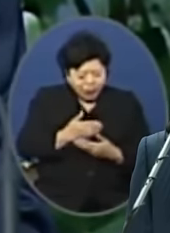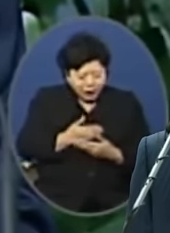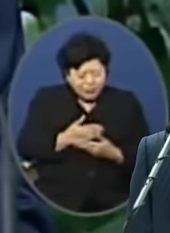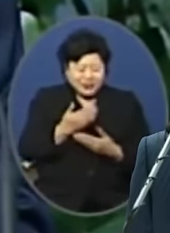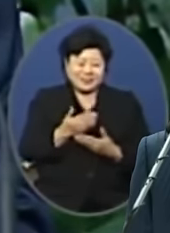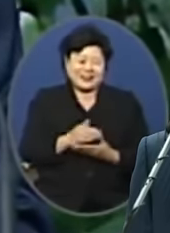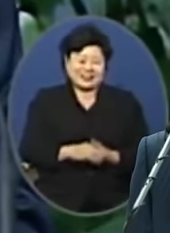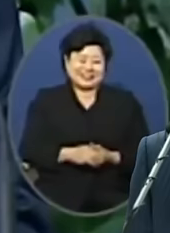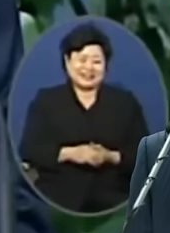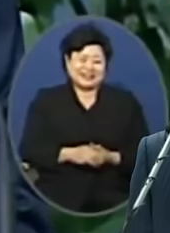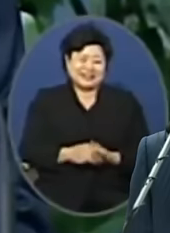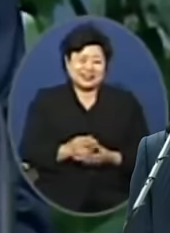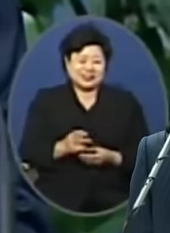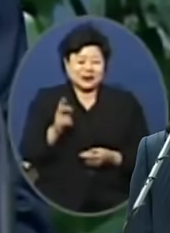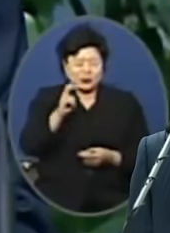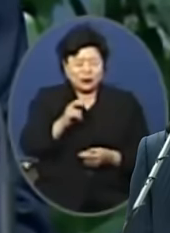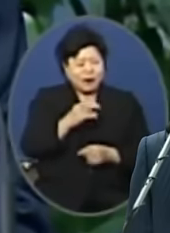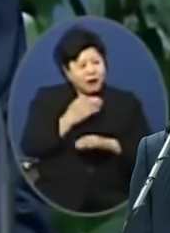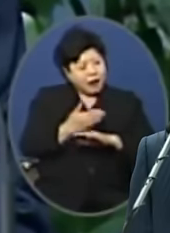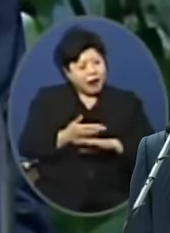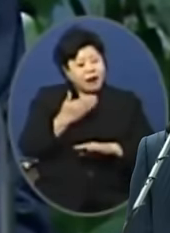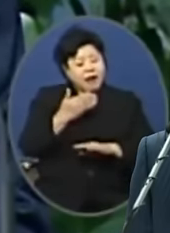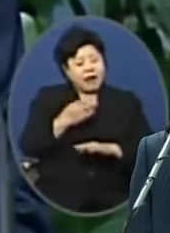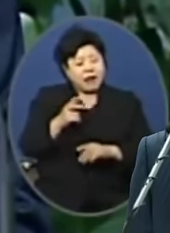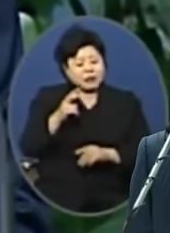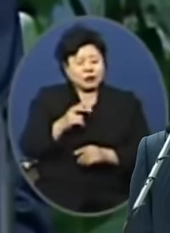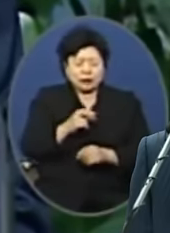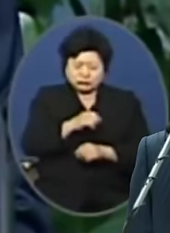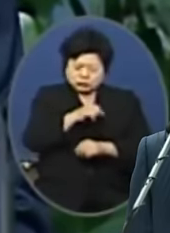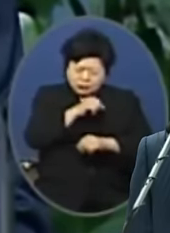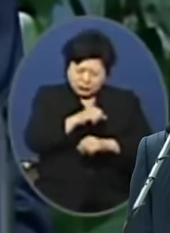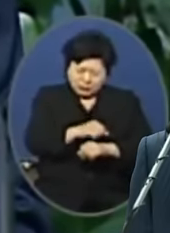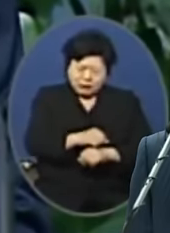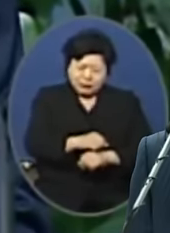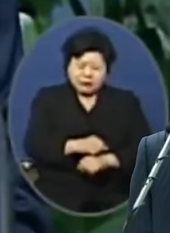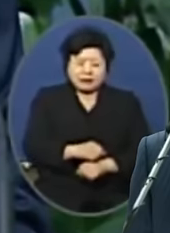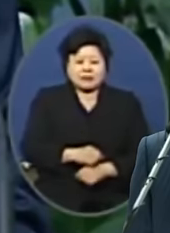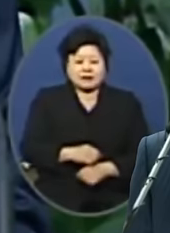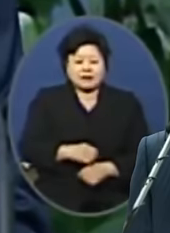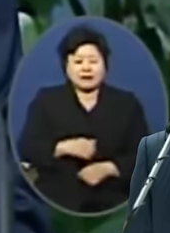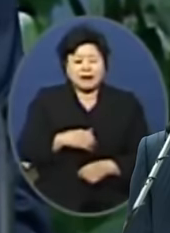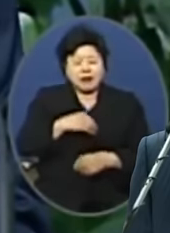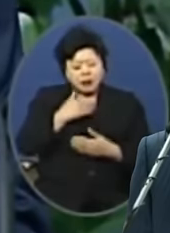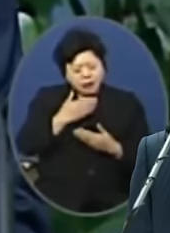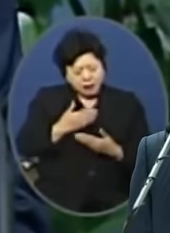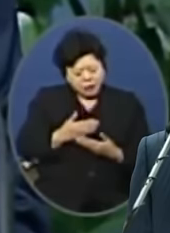있어요. 저 사람 노래가 다르다. 아, 저 사람 말도 달리한다. 저 사람은